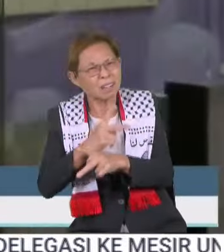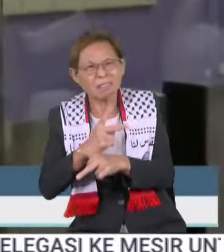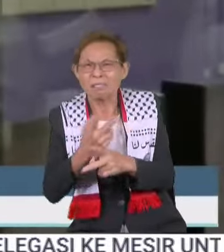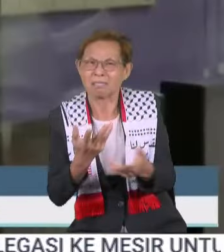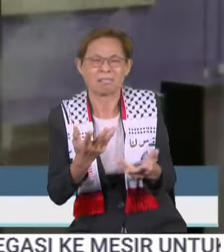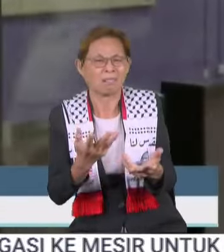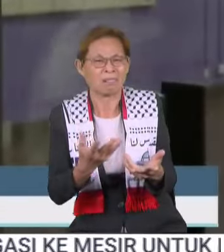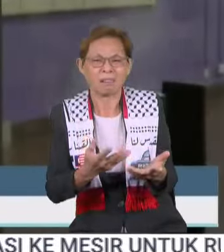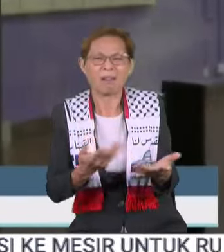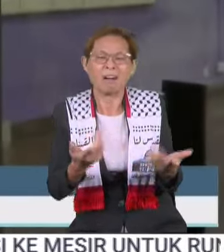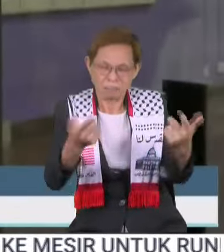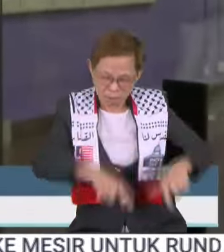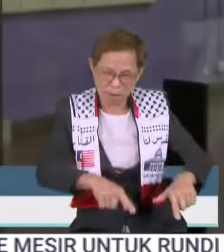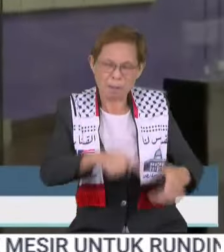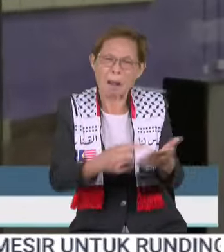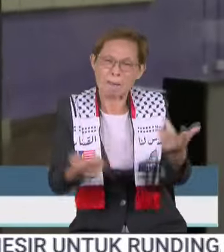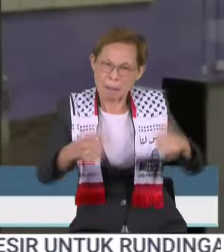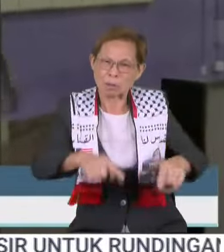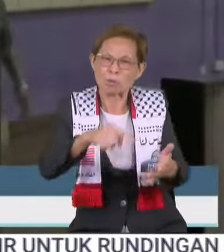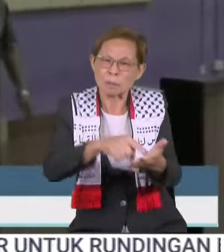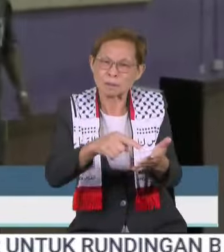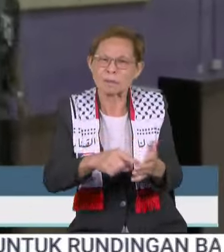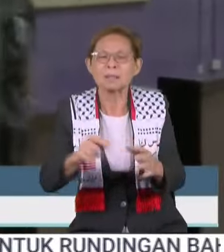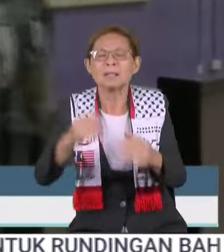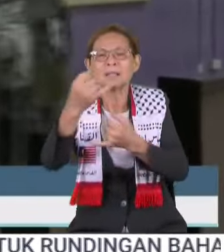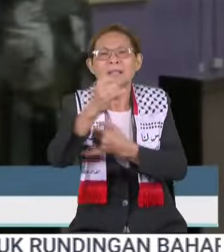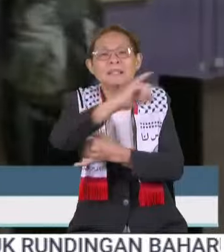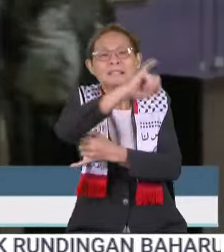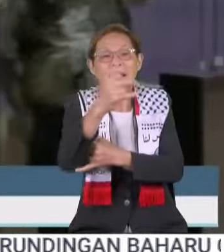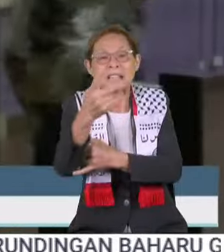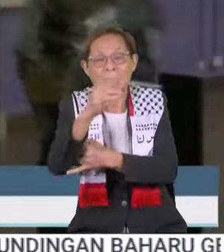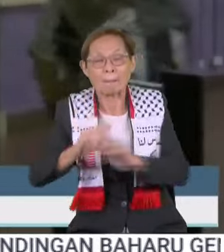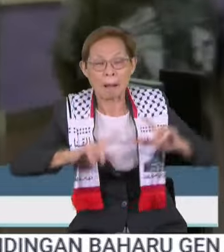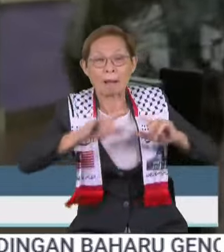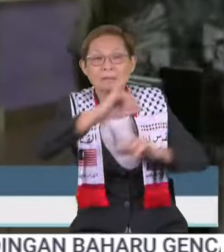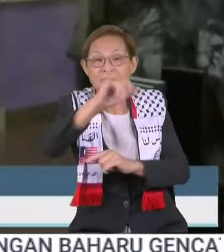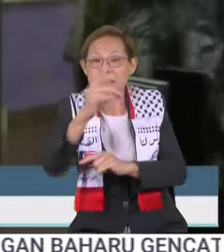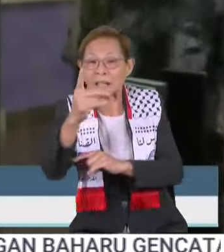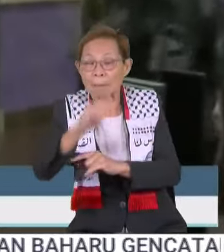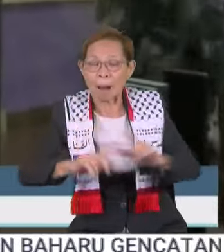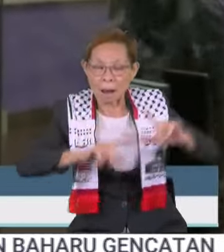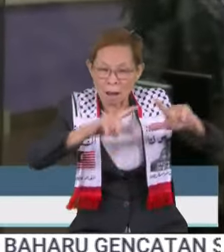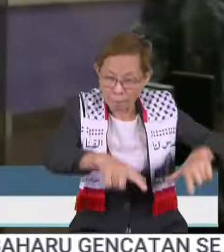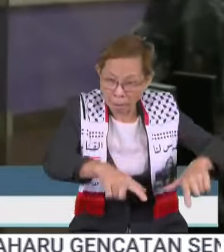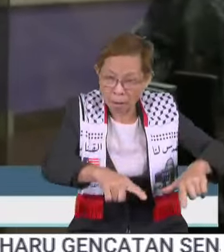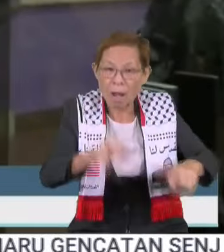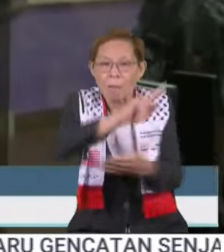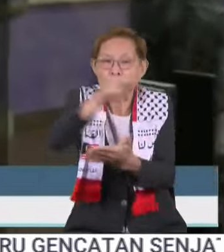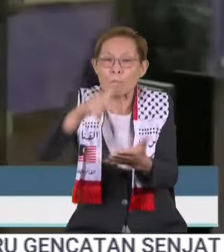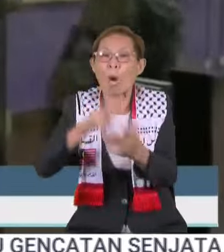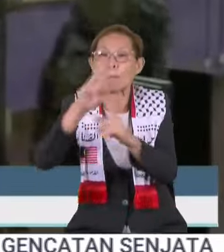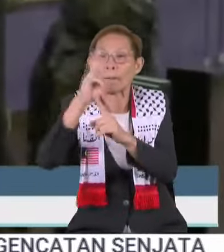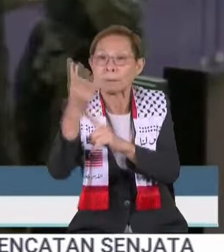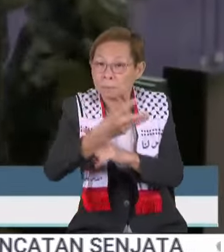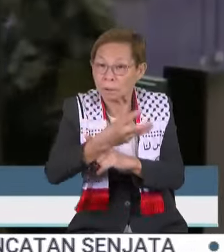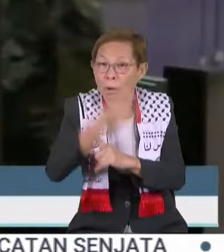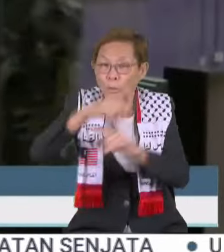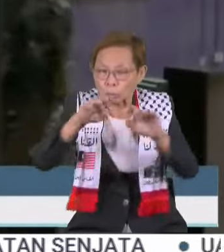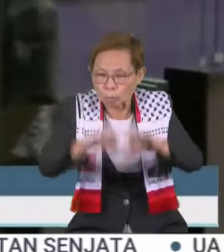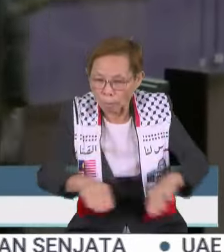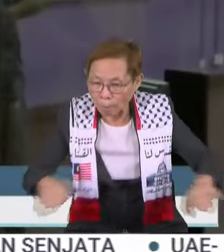seperti ini. Lebih baik supaya Jabatan Kebajikan menempatkan mereka ditempatkan di pusat kebajikan